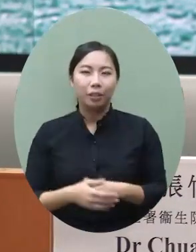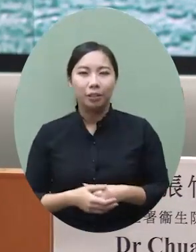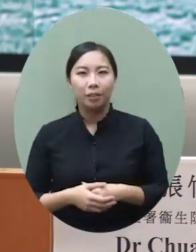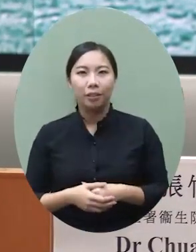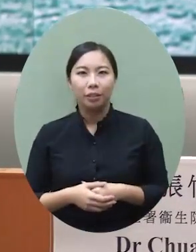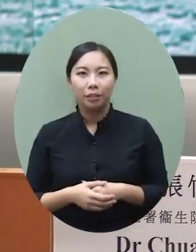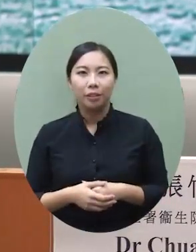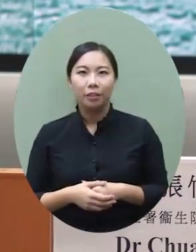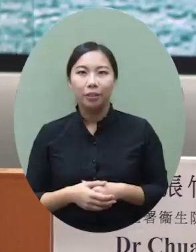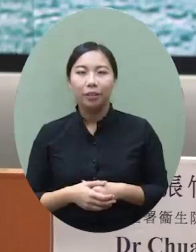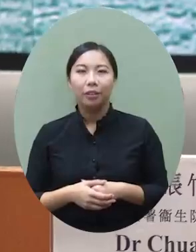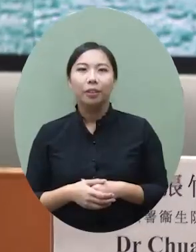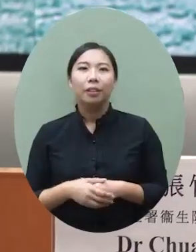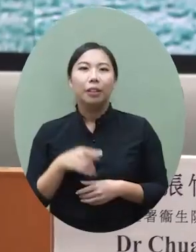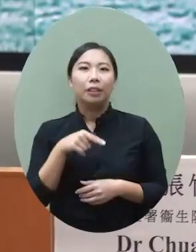下一條，